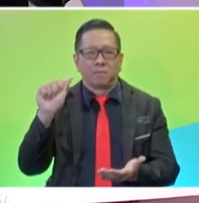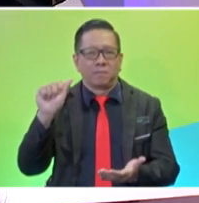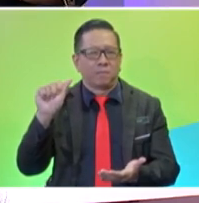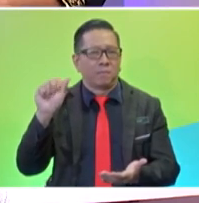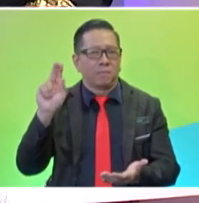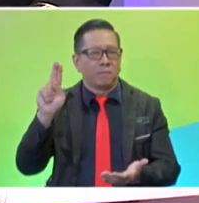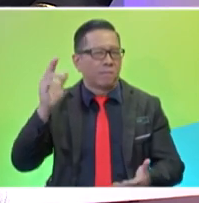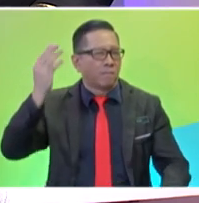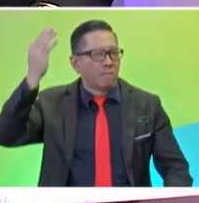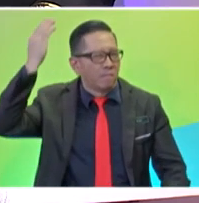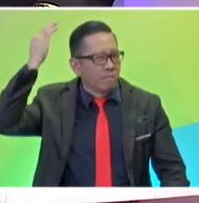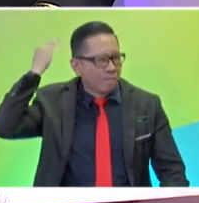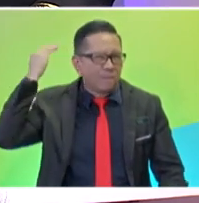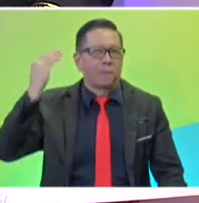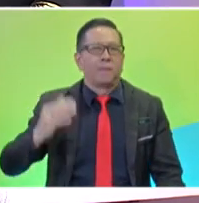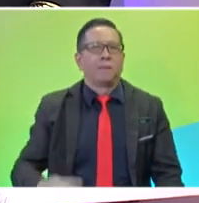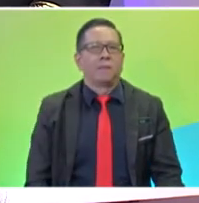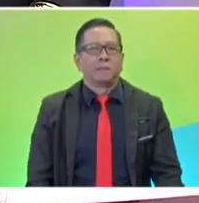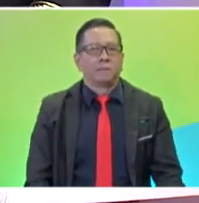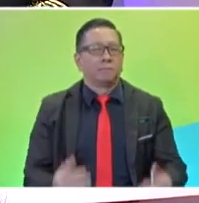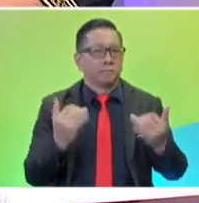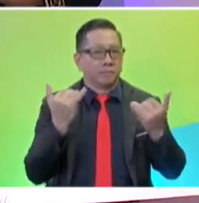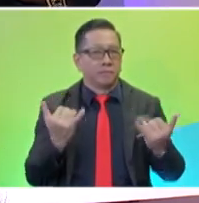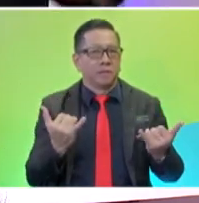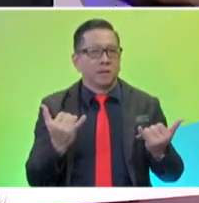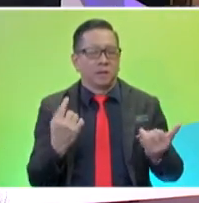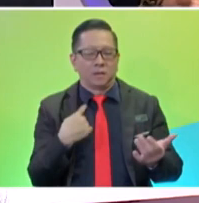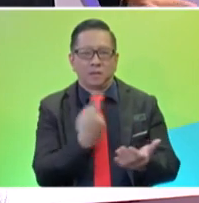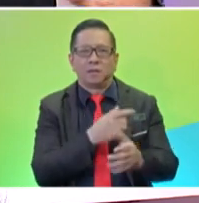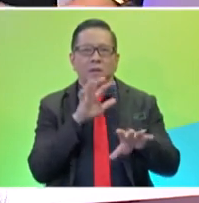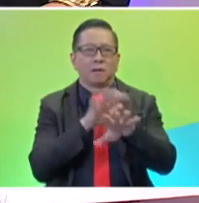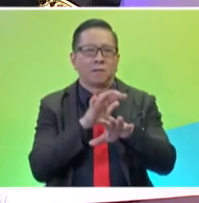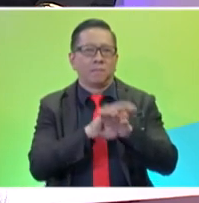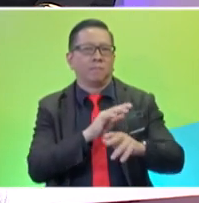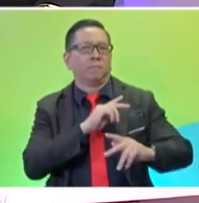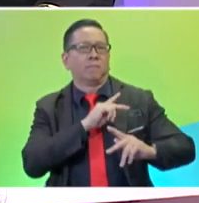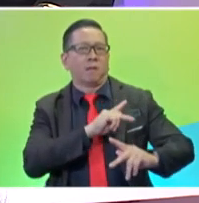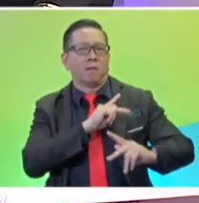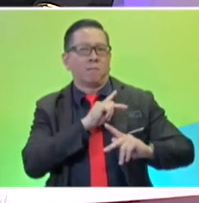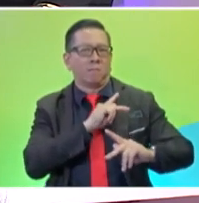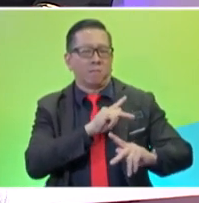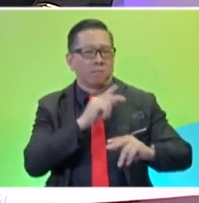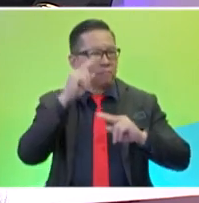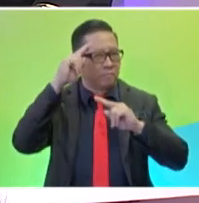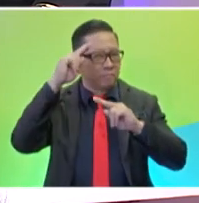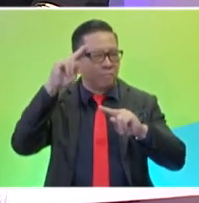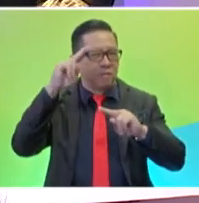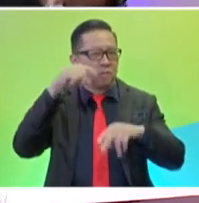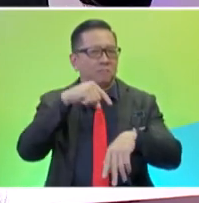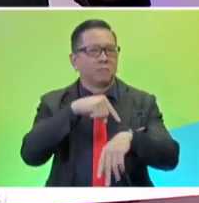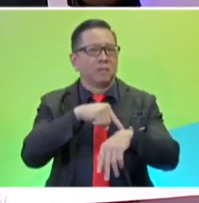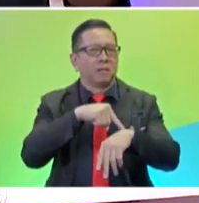membebaskan negara kita sekarang ini kita ada ramai pahlawan-pahlawan terbilang yang ada di Malaysia